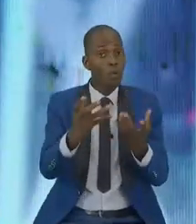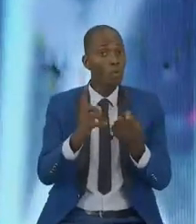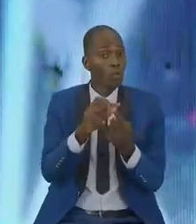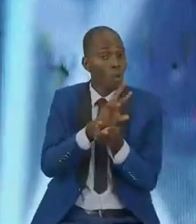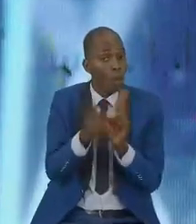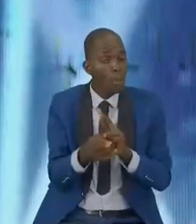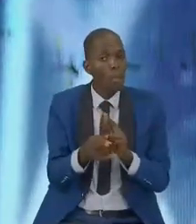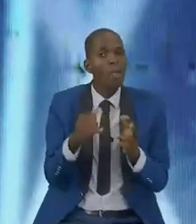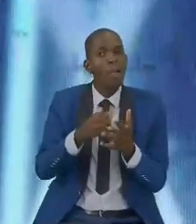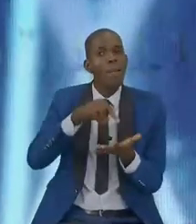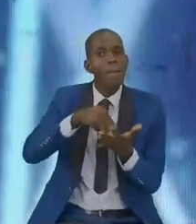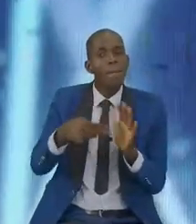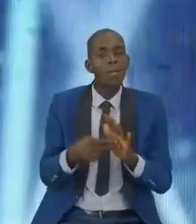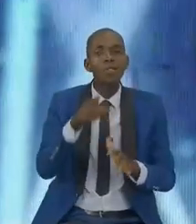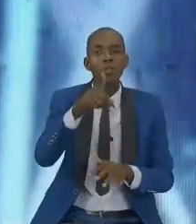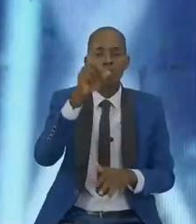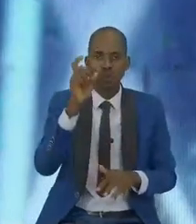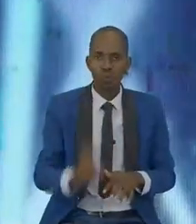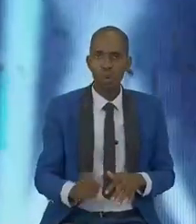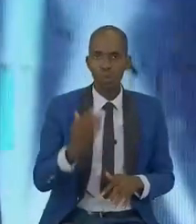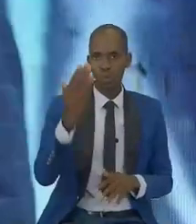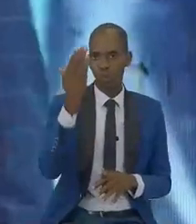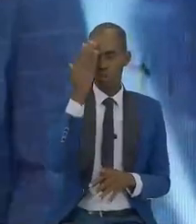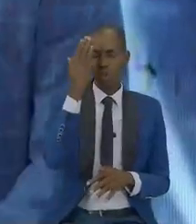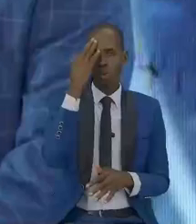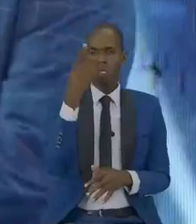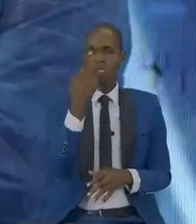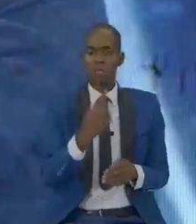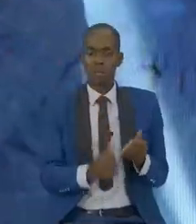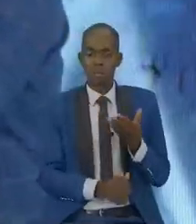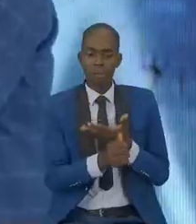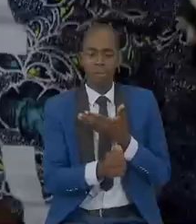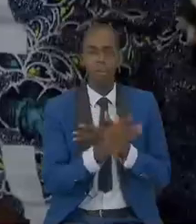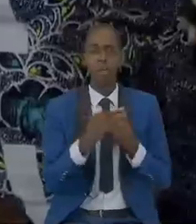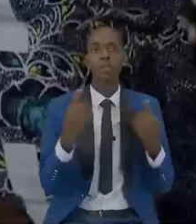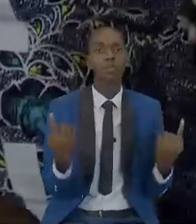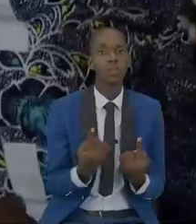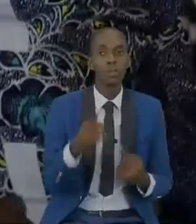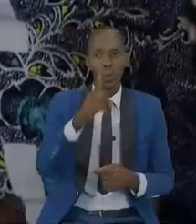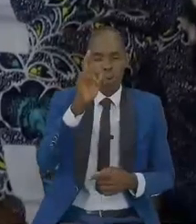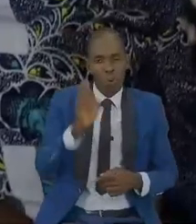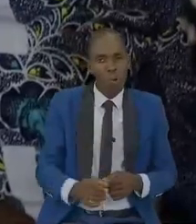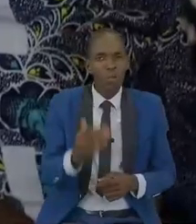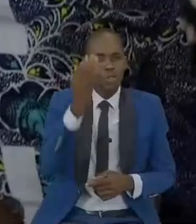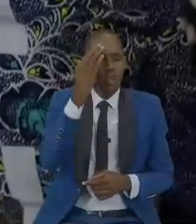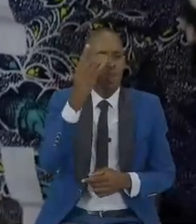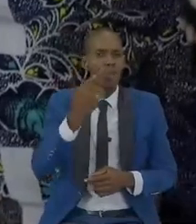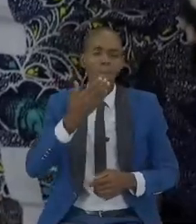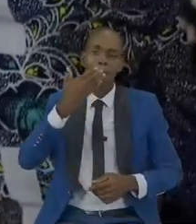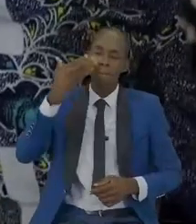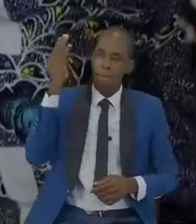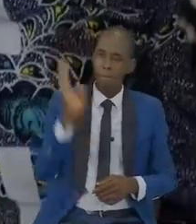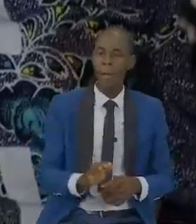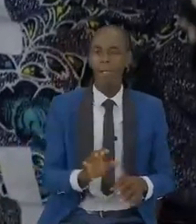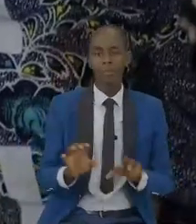de plus. Si tu veux te repentir, cela veut dire que tu dois reconnaître la dangerosité